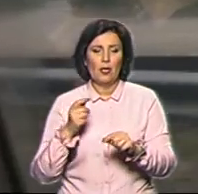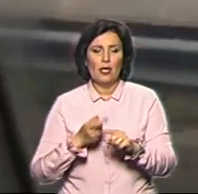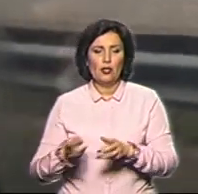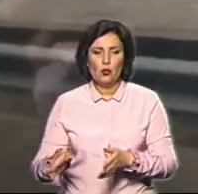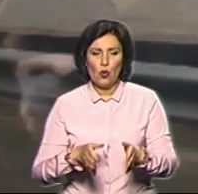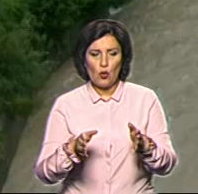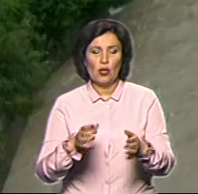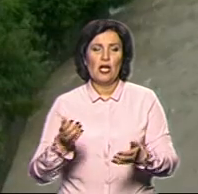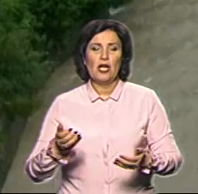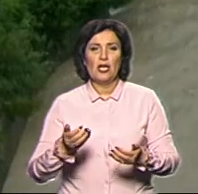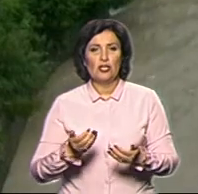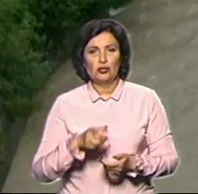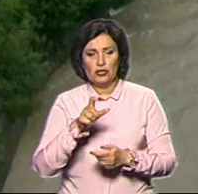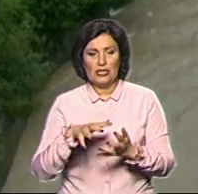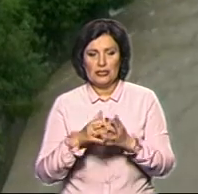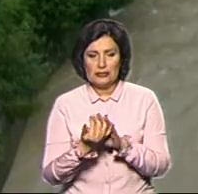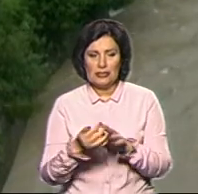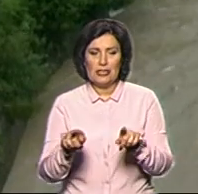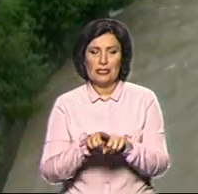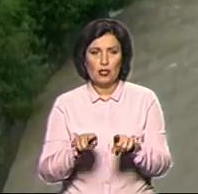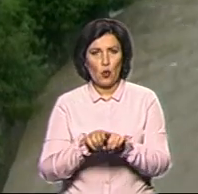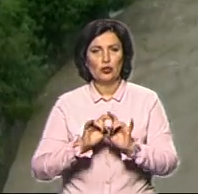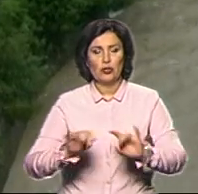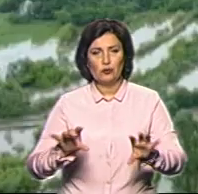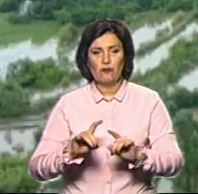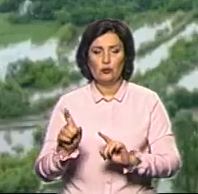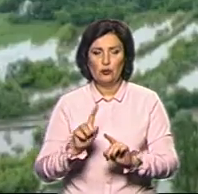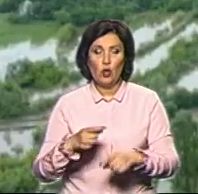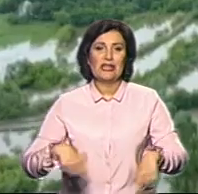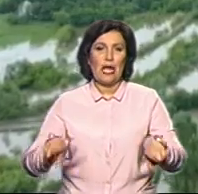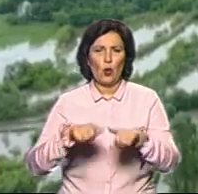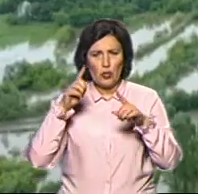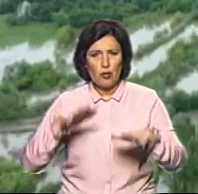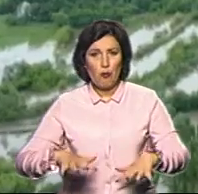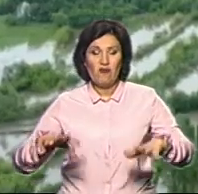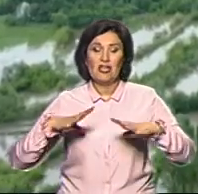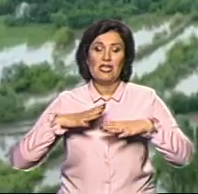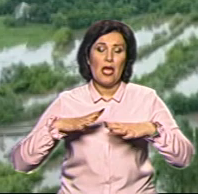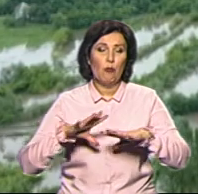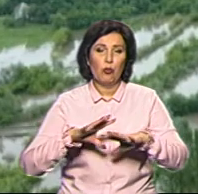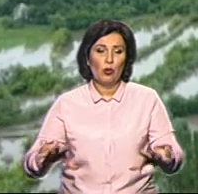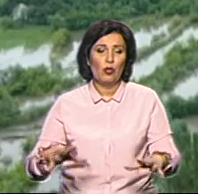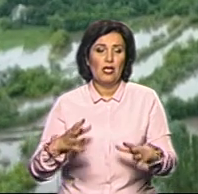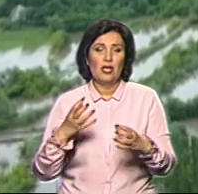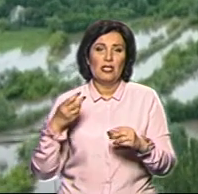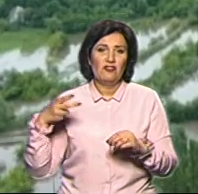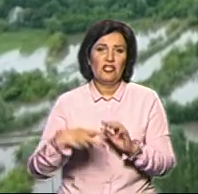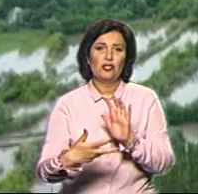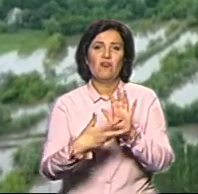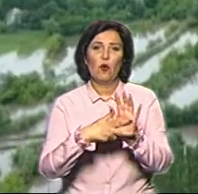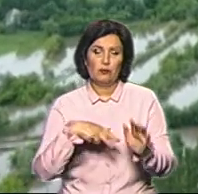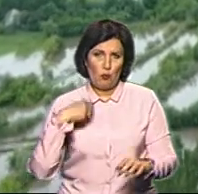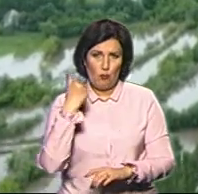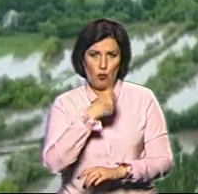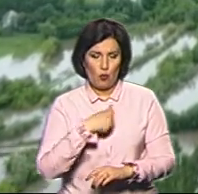дорогу. Жителі села також розповідають, що такої повені не було ще у 2008